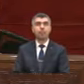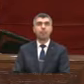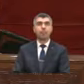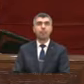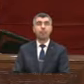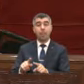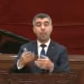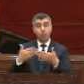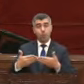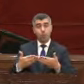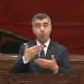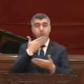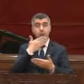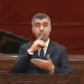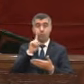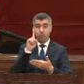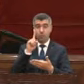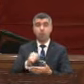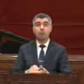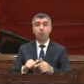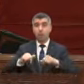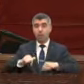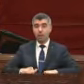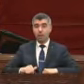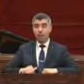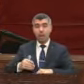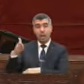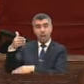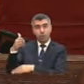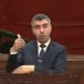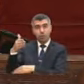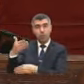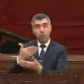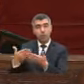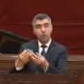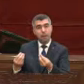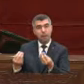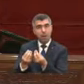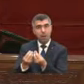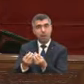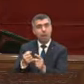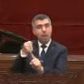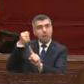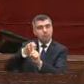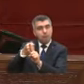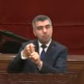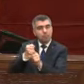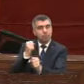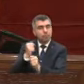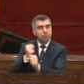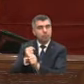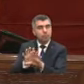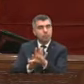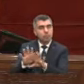الحمد لله هذه مناسبة نأكد لكم أن وزارة الشؤون الخارجية والوزارة المنتدبة كنخدموا باش نديروا واحد